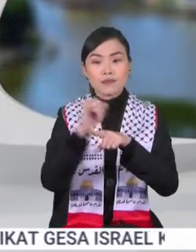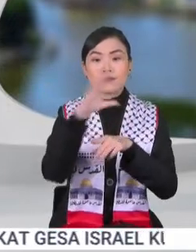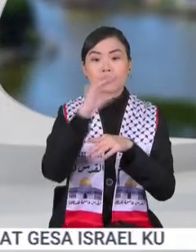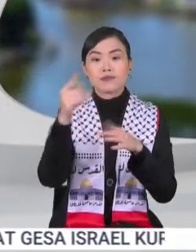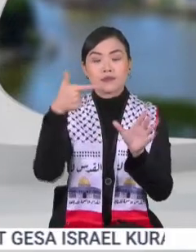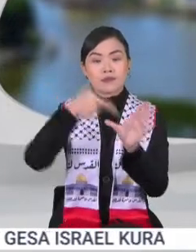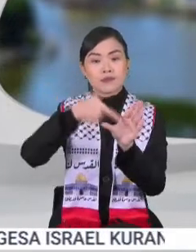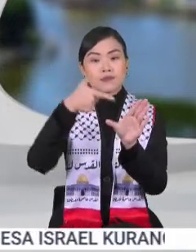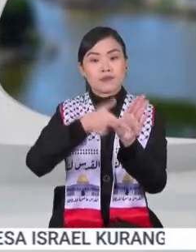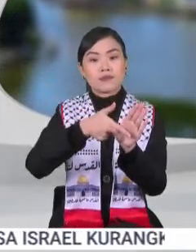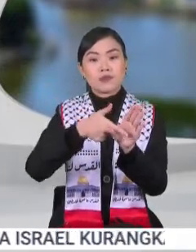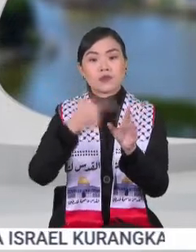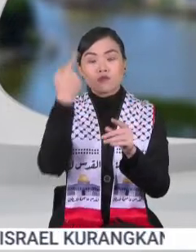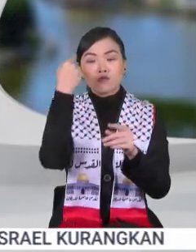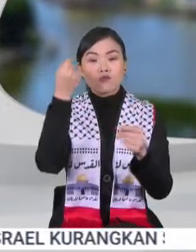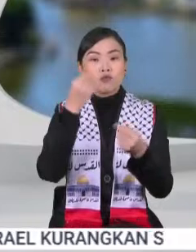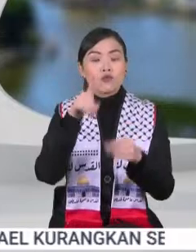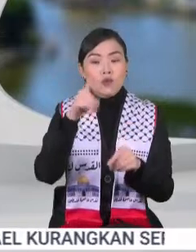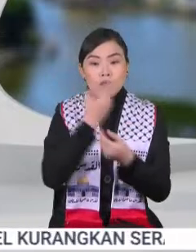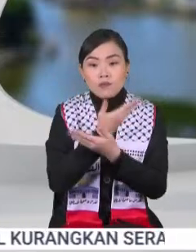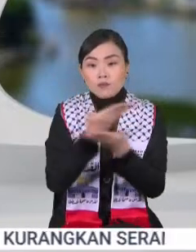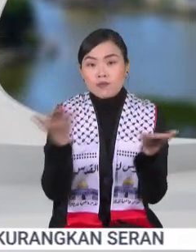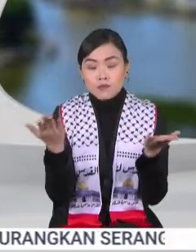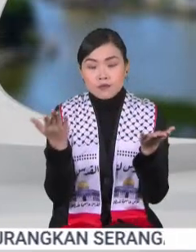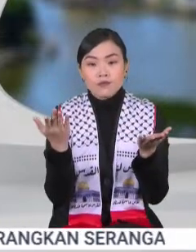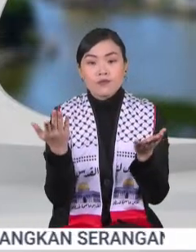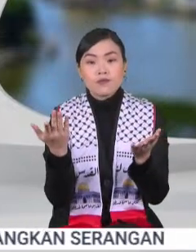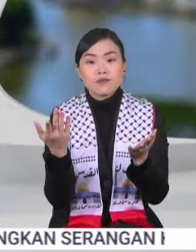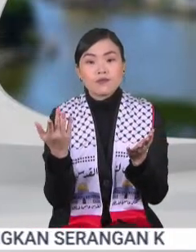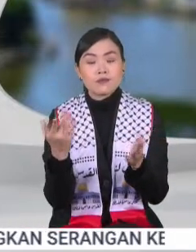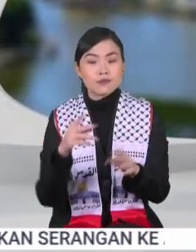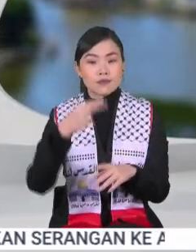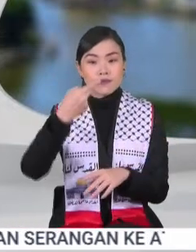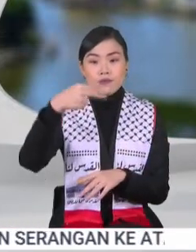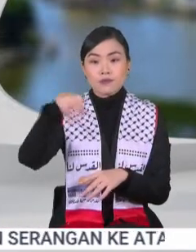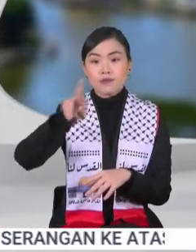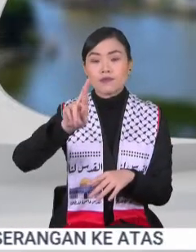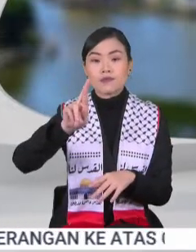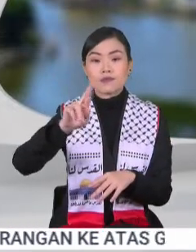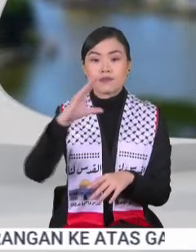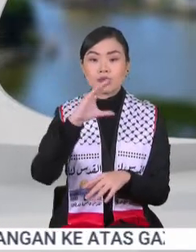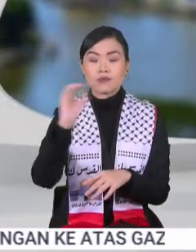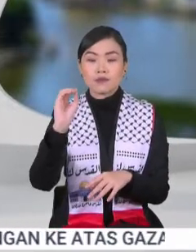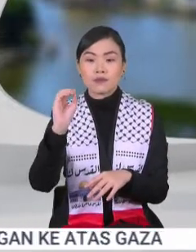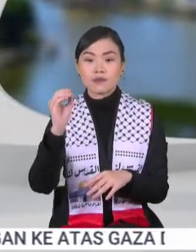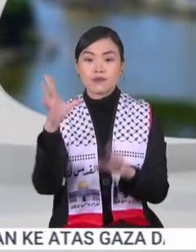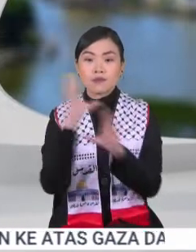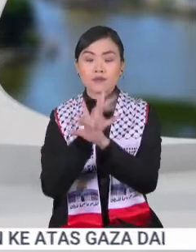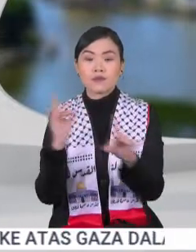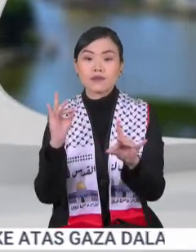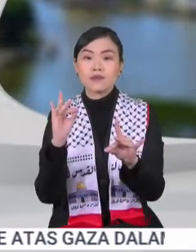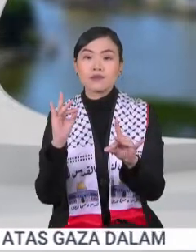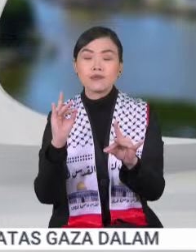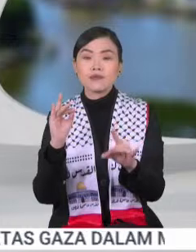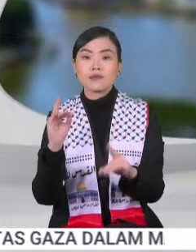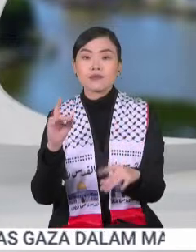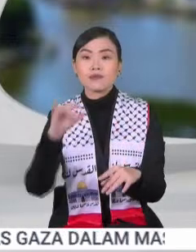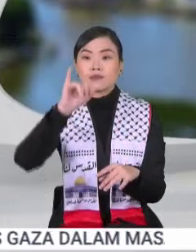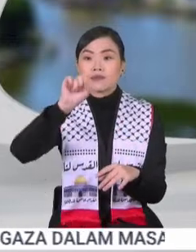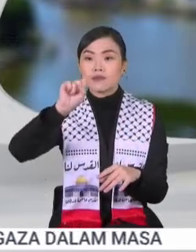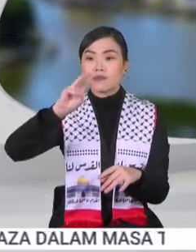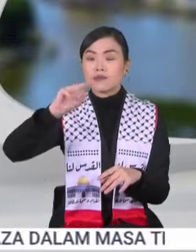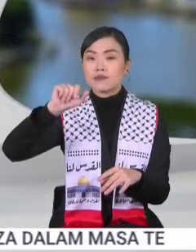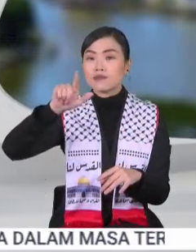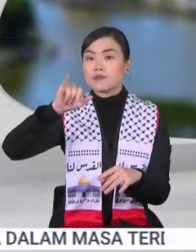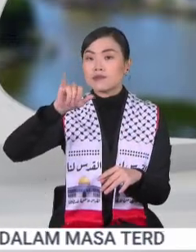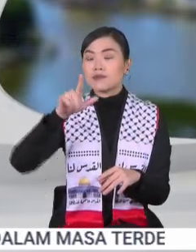gas kepada masyarakat umum naib presiden sumber manusia dan komunikasi korporat Petroleum Sarawak berhad Ismail Said berkata